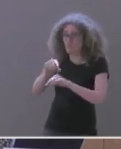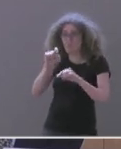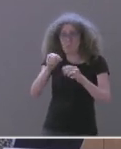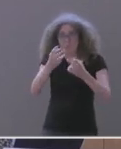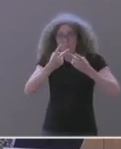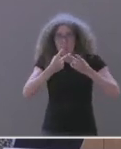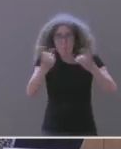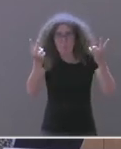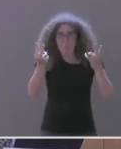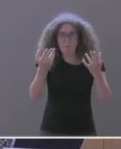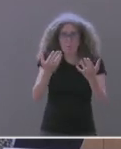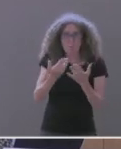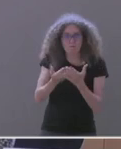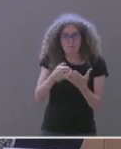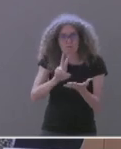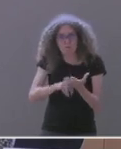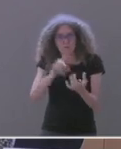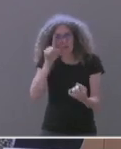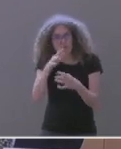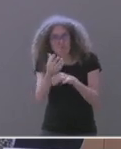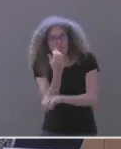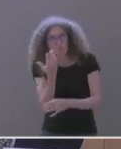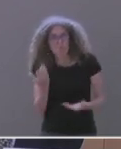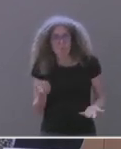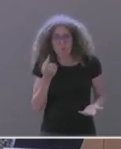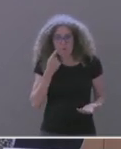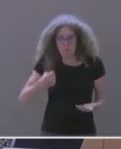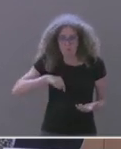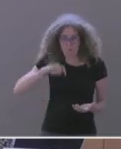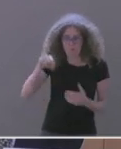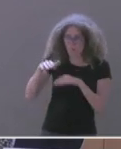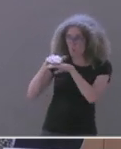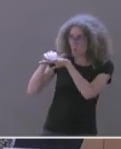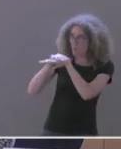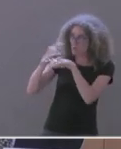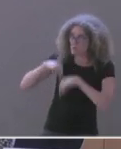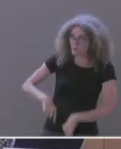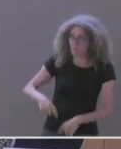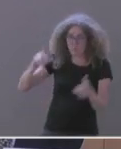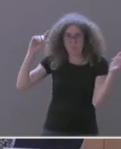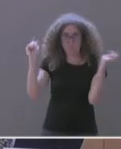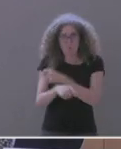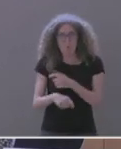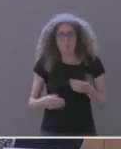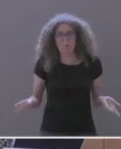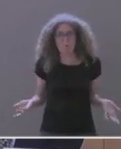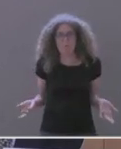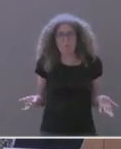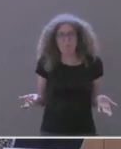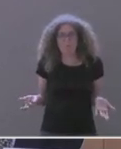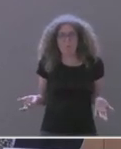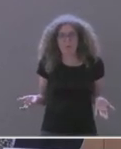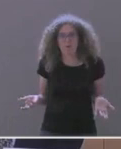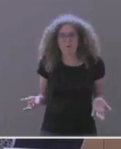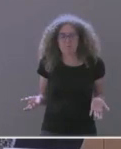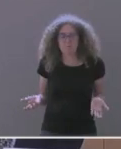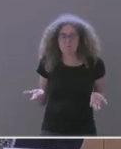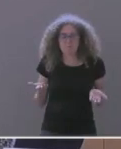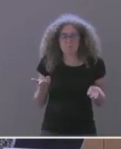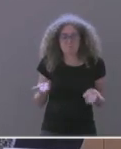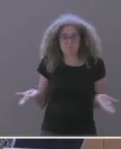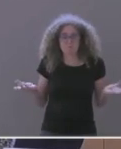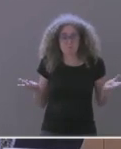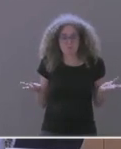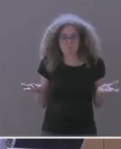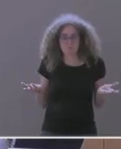parce que c'est un vrai enjeu pour nous de faire changer cette politique nationale. Donc à ce sujet, je pense